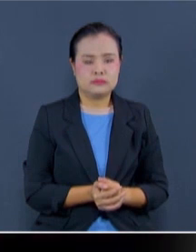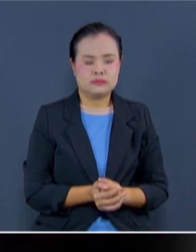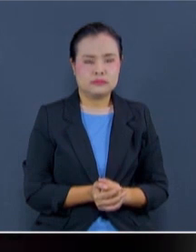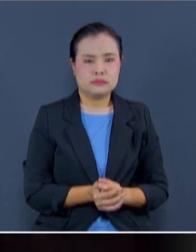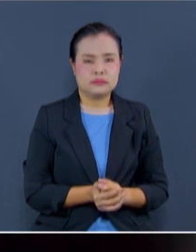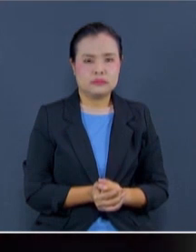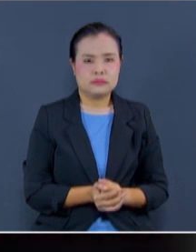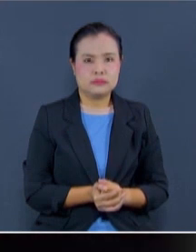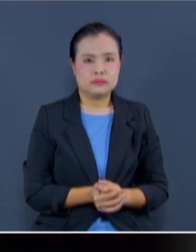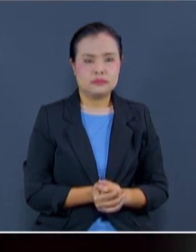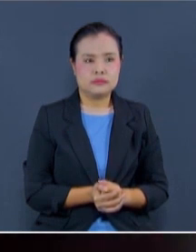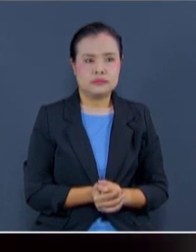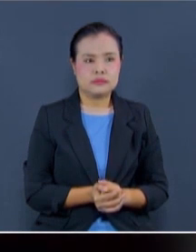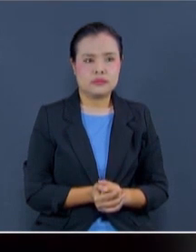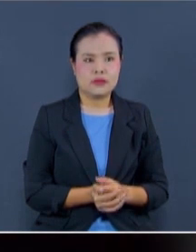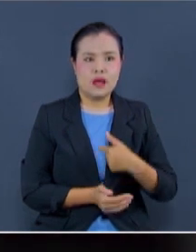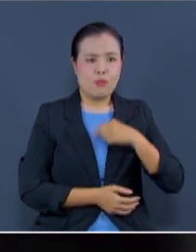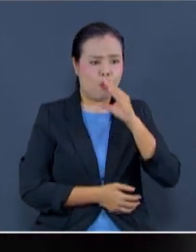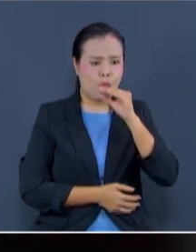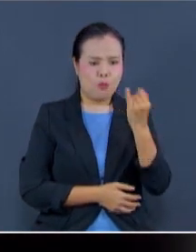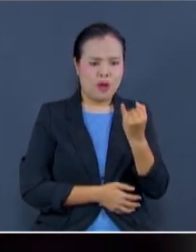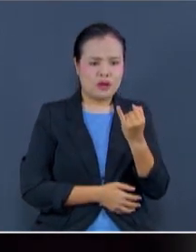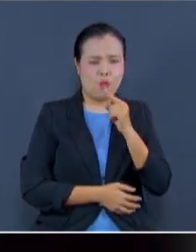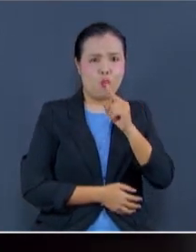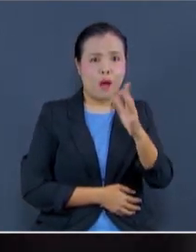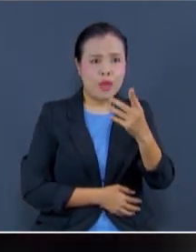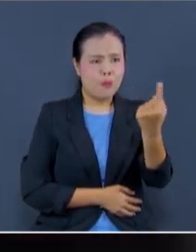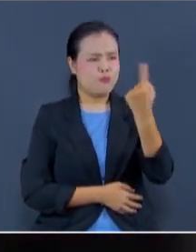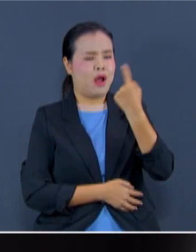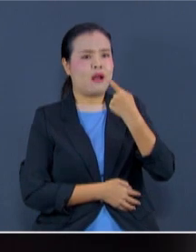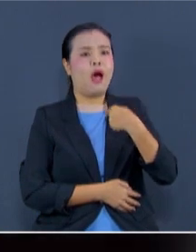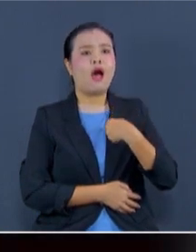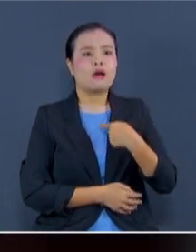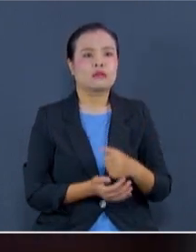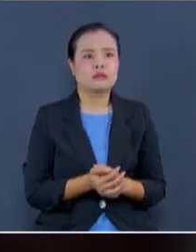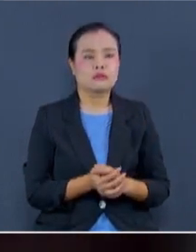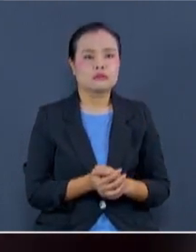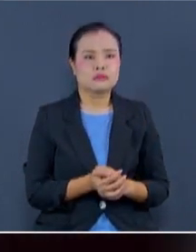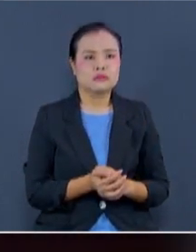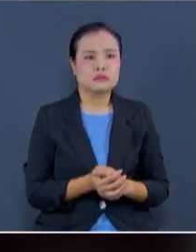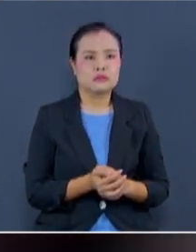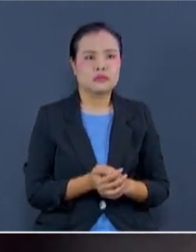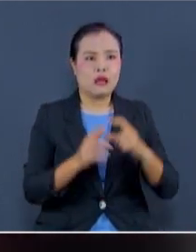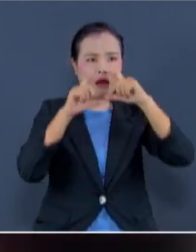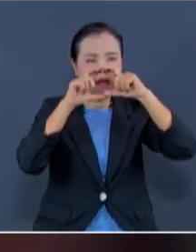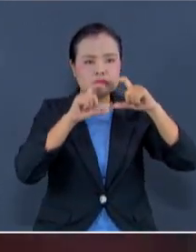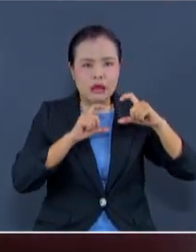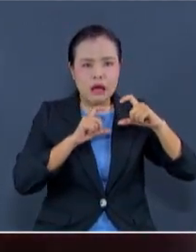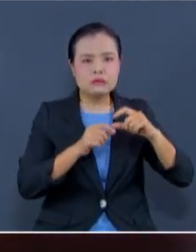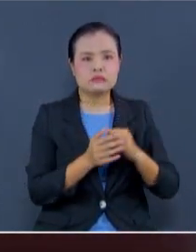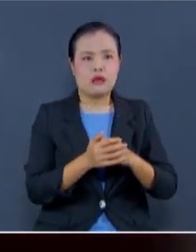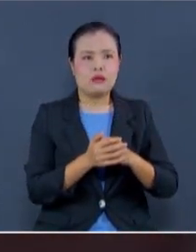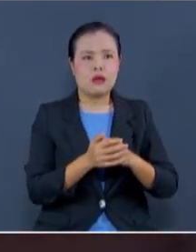ครับเจ๊เลยครับผมไม่เคยพูดอะไรไม่ดีกับพี่เลยมีแต่พี่อย่าด่า ก็หมดแล้วโควิดอ่ะถอดหน้ากากเลย เ